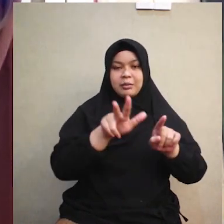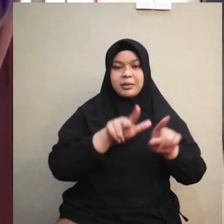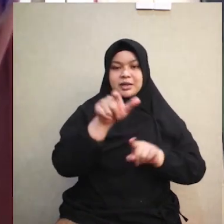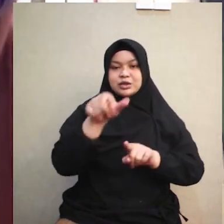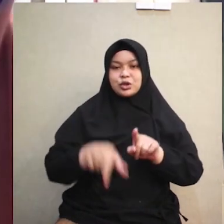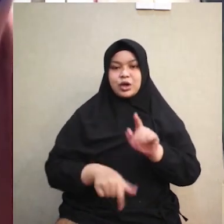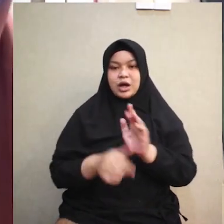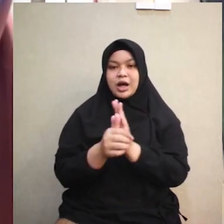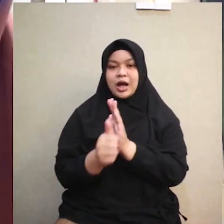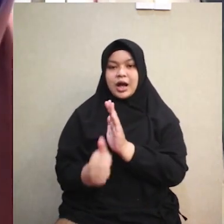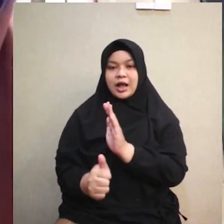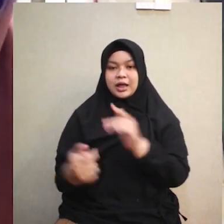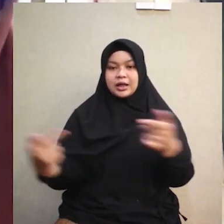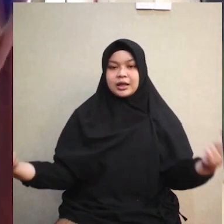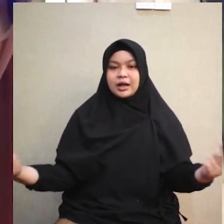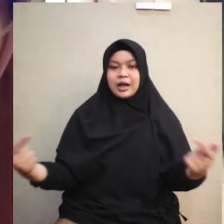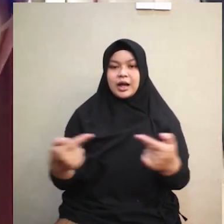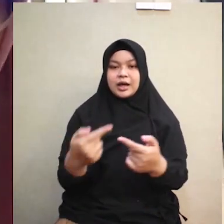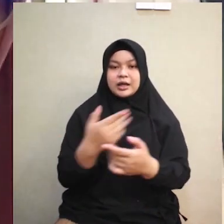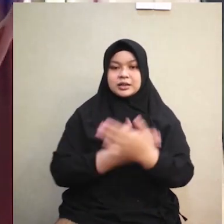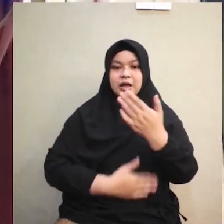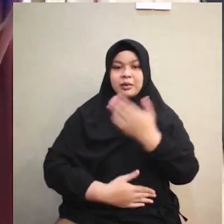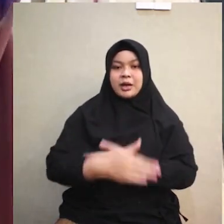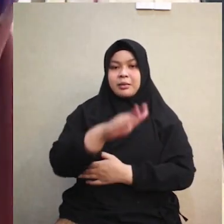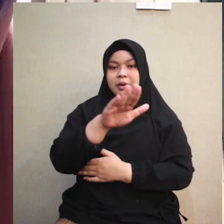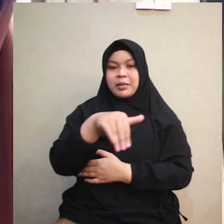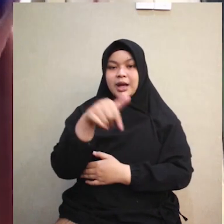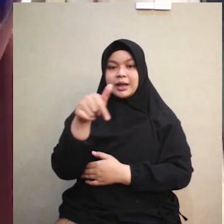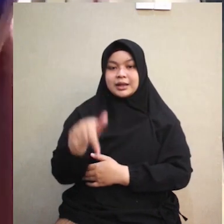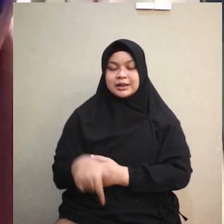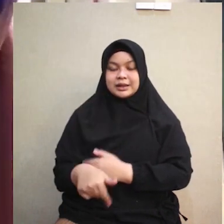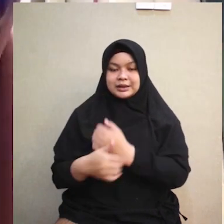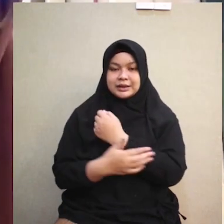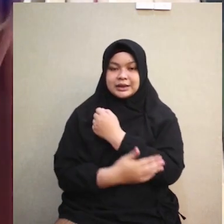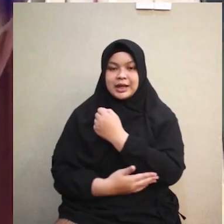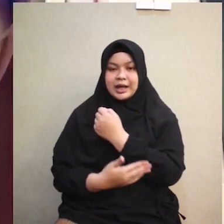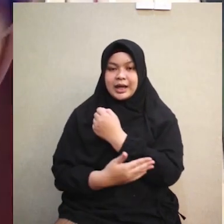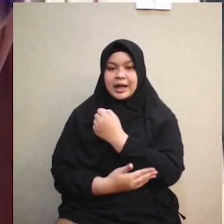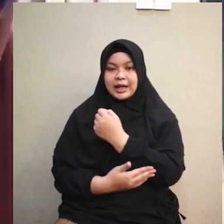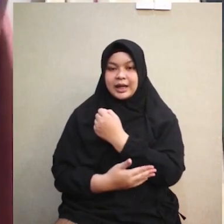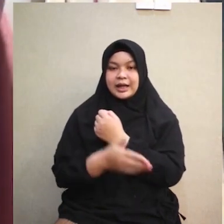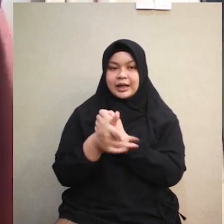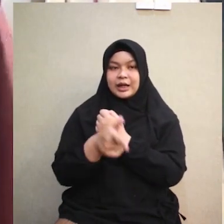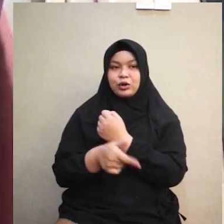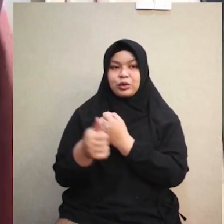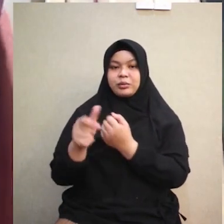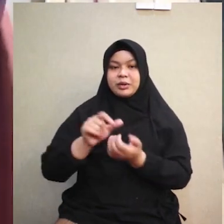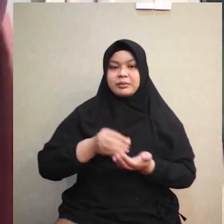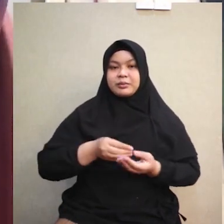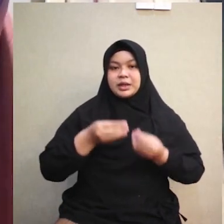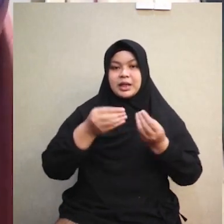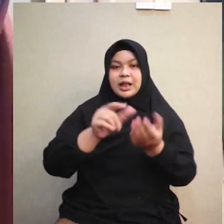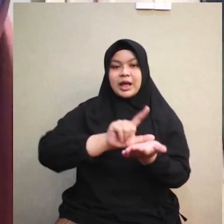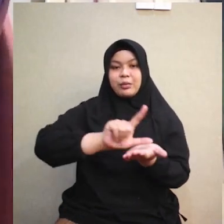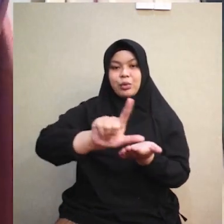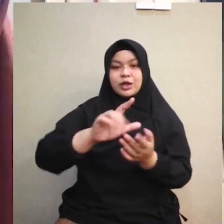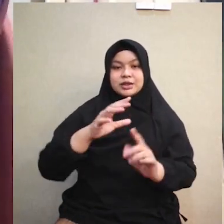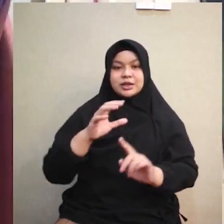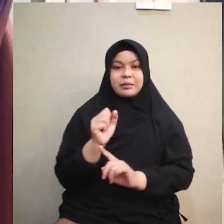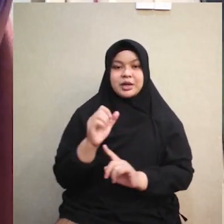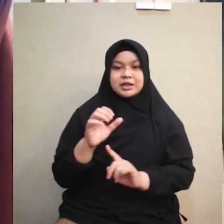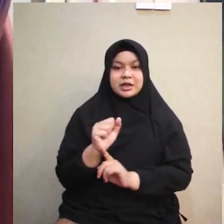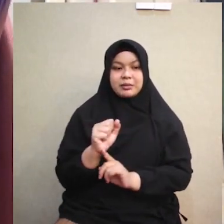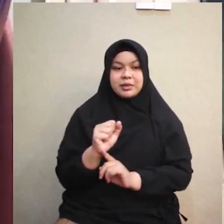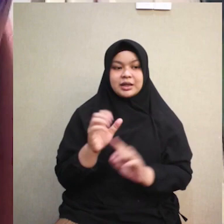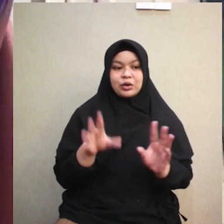dengan stabilitas itu akan memanggil negara yang bersangkutan atau memberikan laporan Bagaimana capaian-capaian yang sudah dilakukan oleh